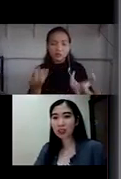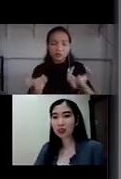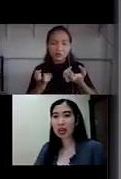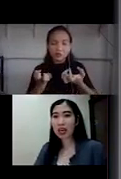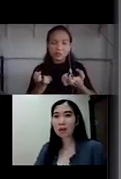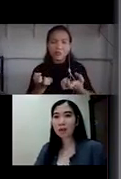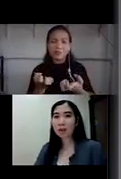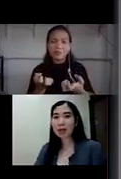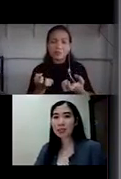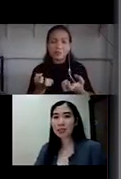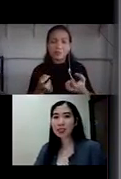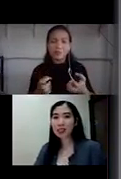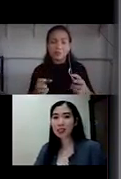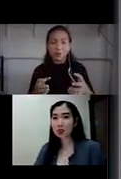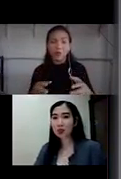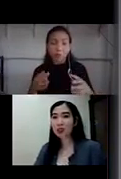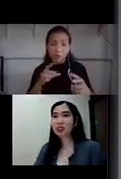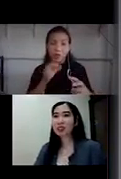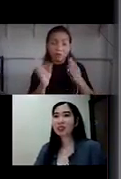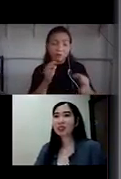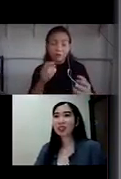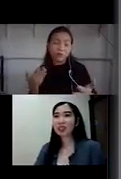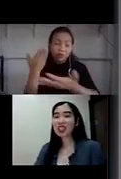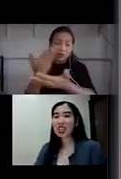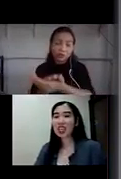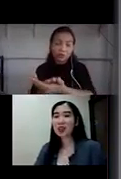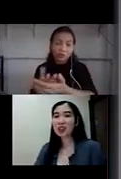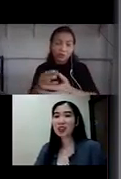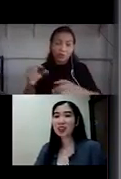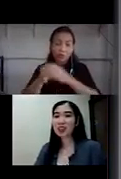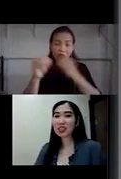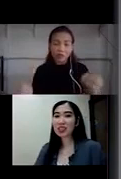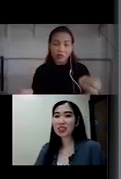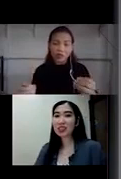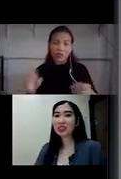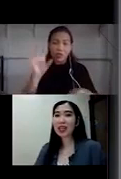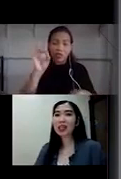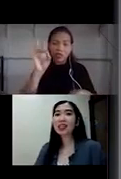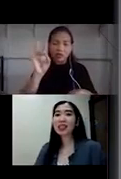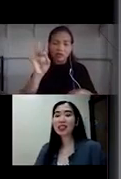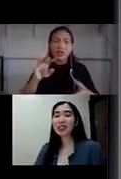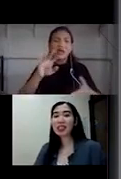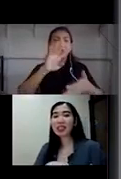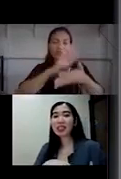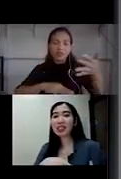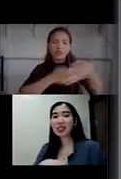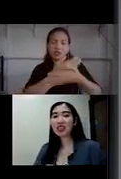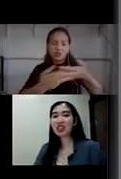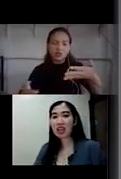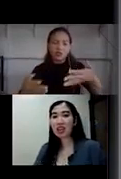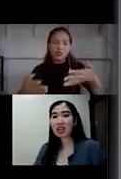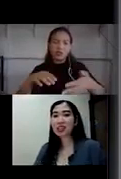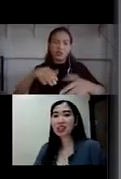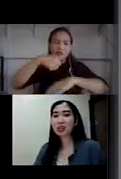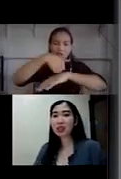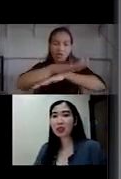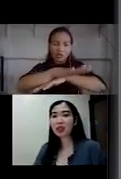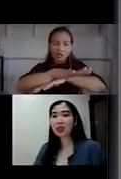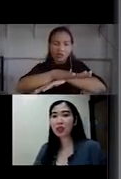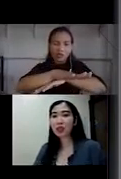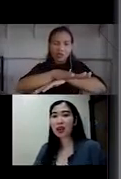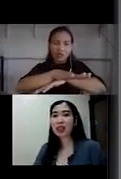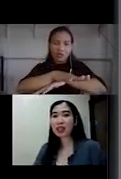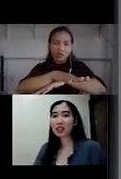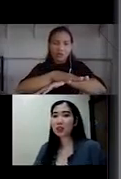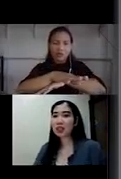ng 8 o'clock, mababasa na niya ito, i-schedule ko siya ng sending na i-send siya yung email